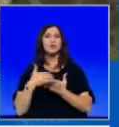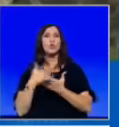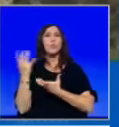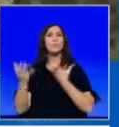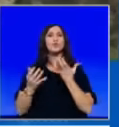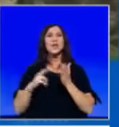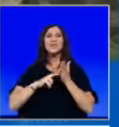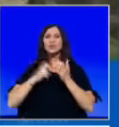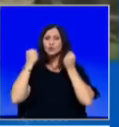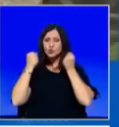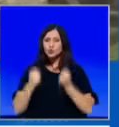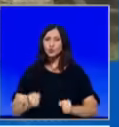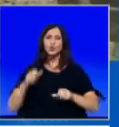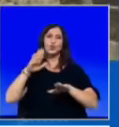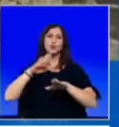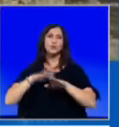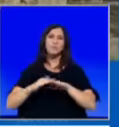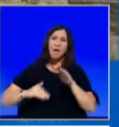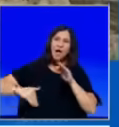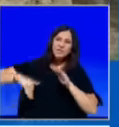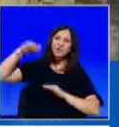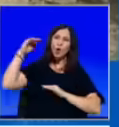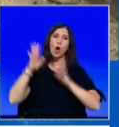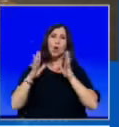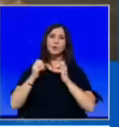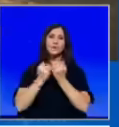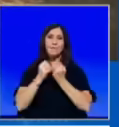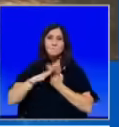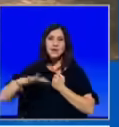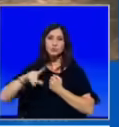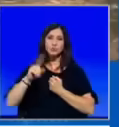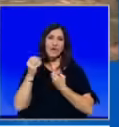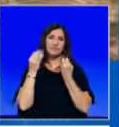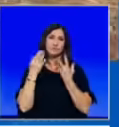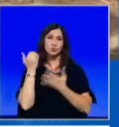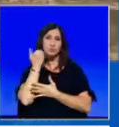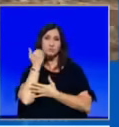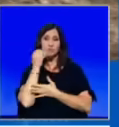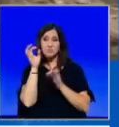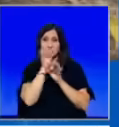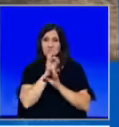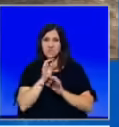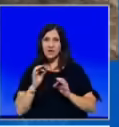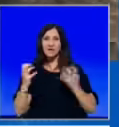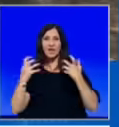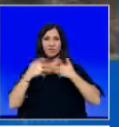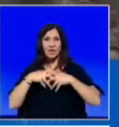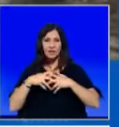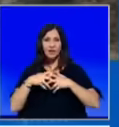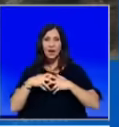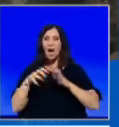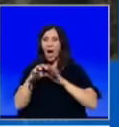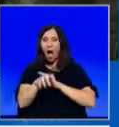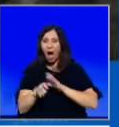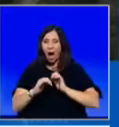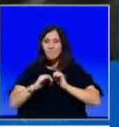пожарът е на изключително трудно достъпна, висока гориста местност и не е възможно използването на никаква техника. Просеки днес